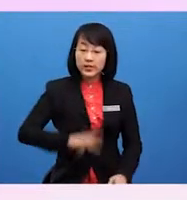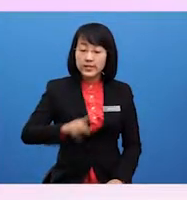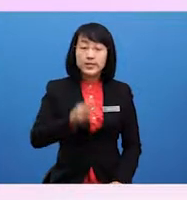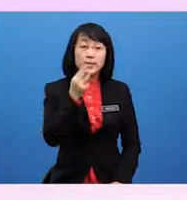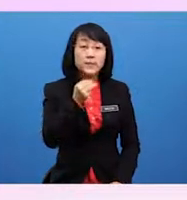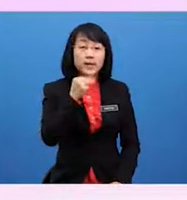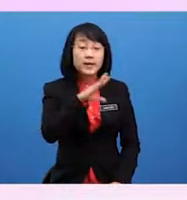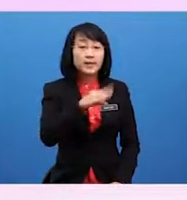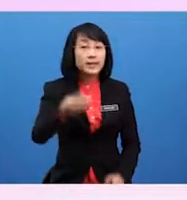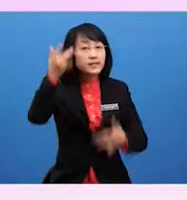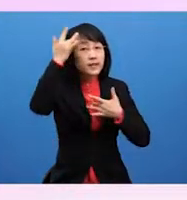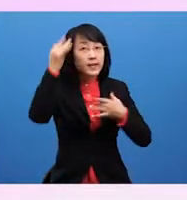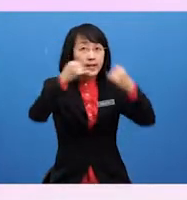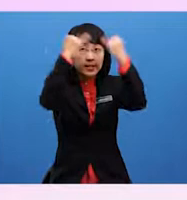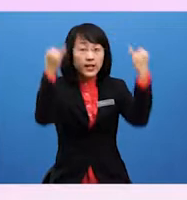penyakit jantung.